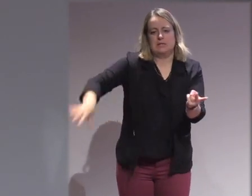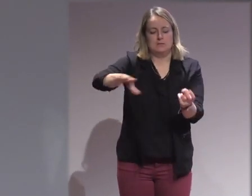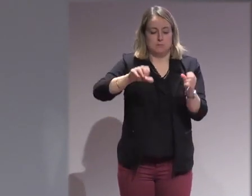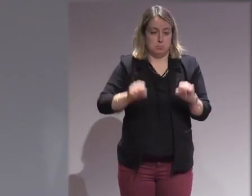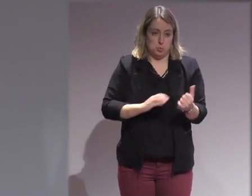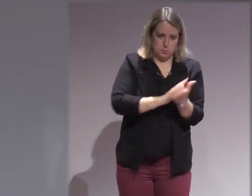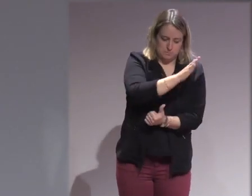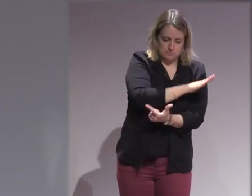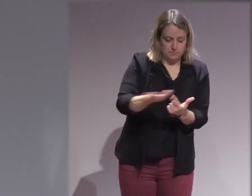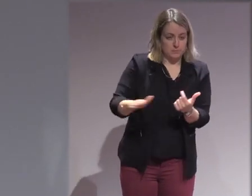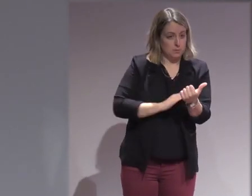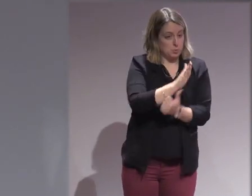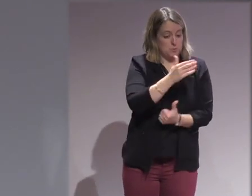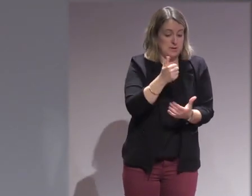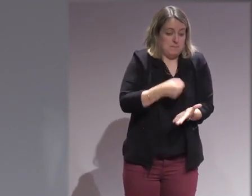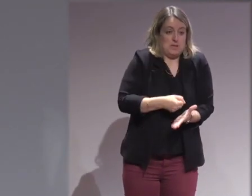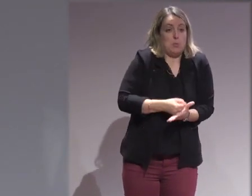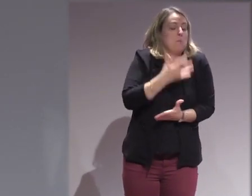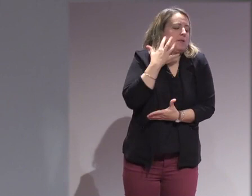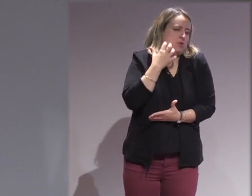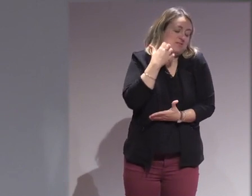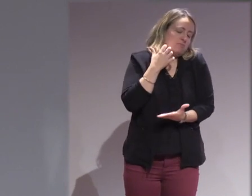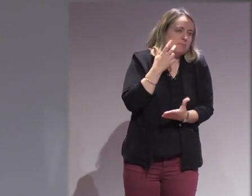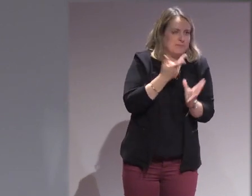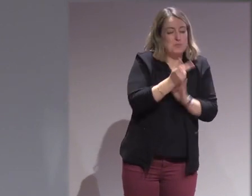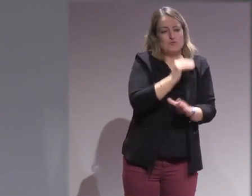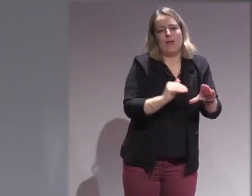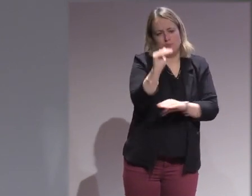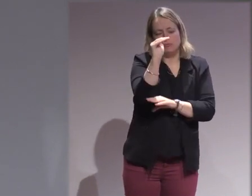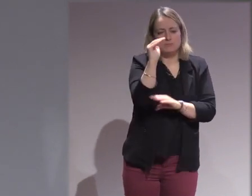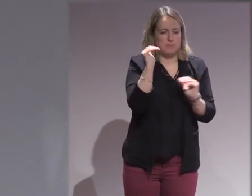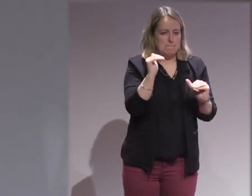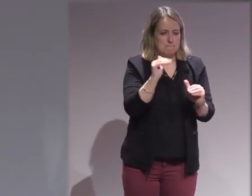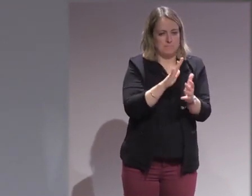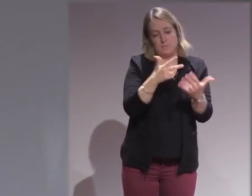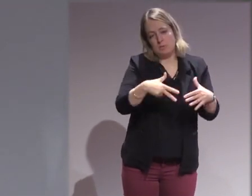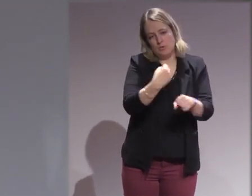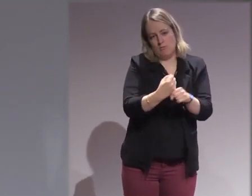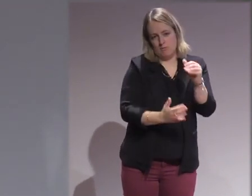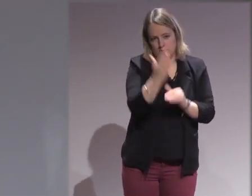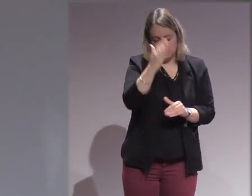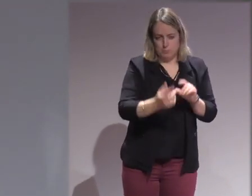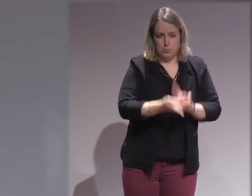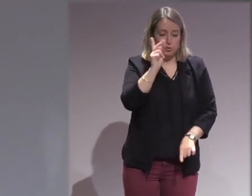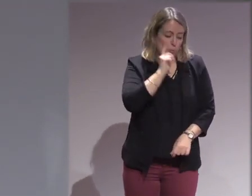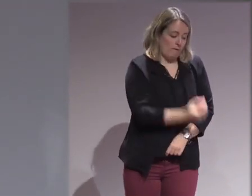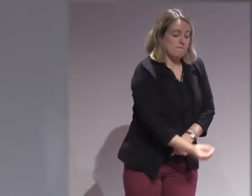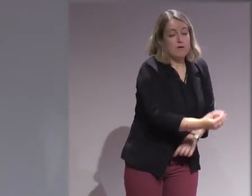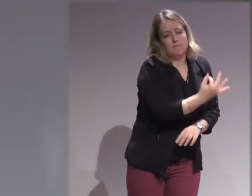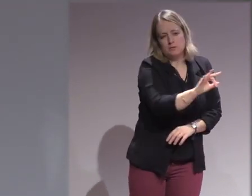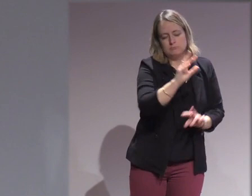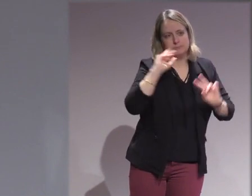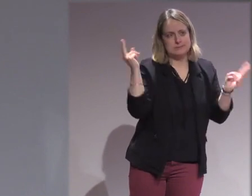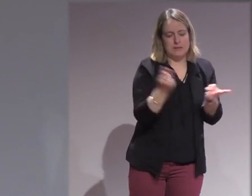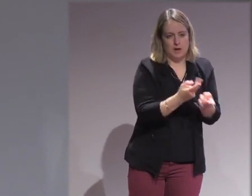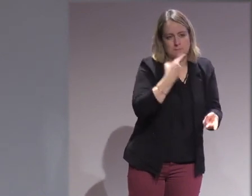déjà d'être au moins adolescente, mais plus facilement adulte et majeure, hein, parce qu'en France, les enfants, de façon générale, ont assez peu